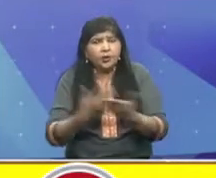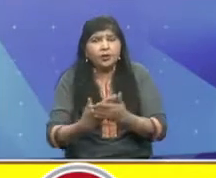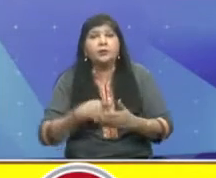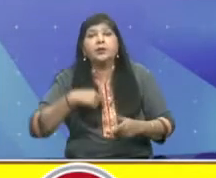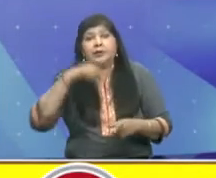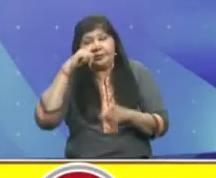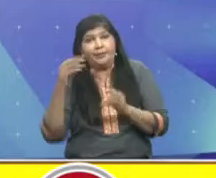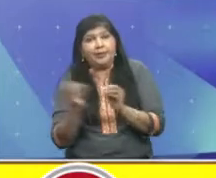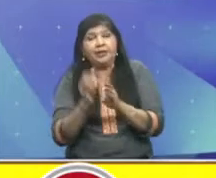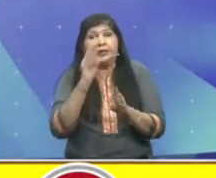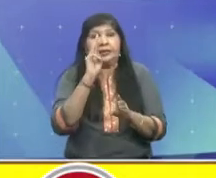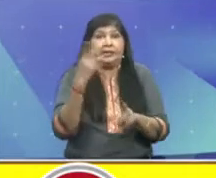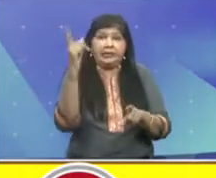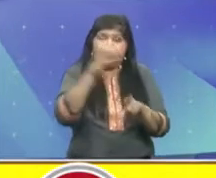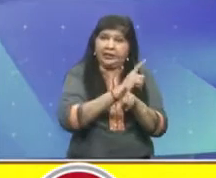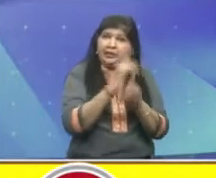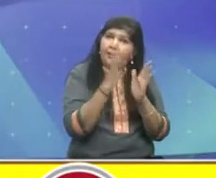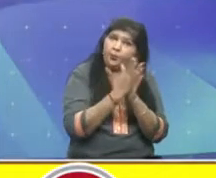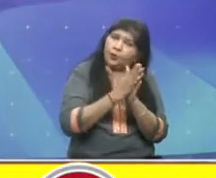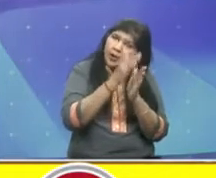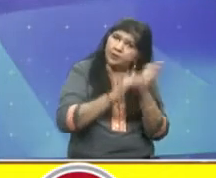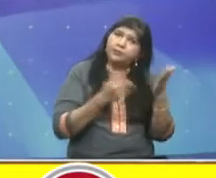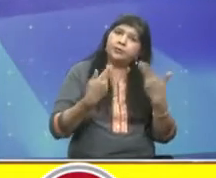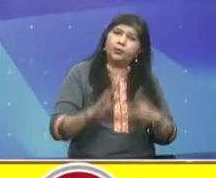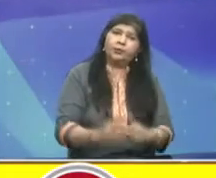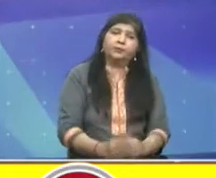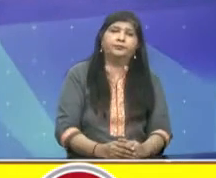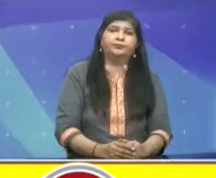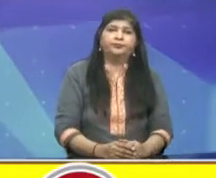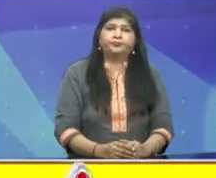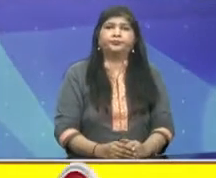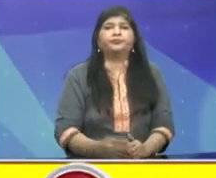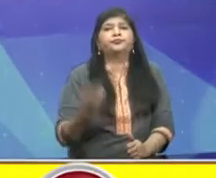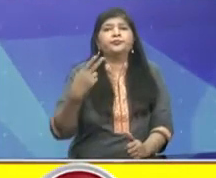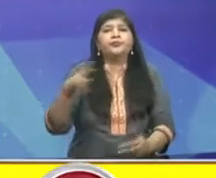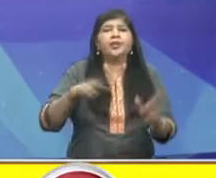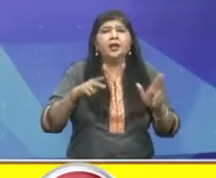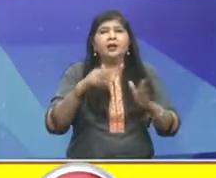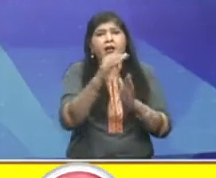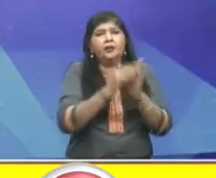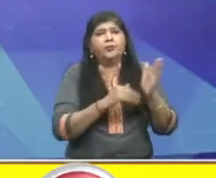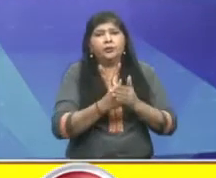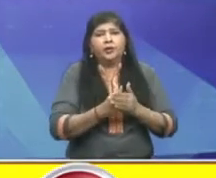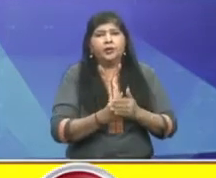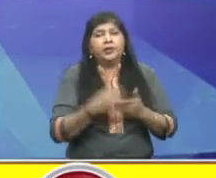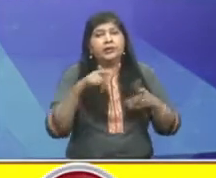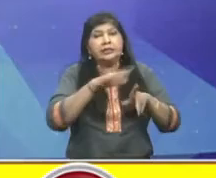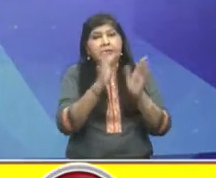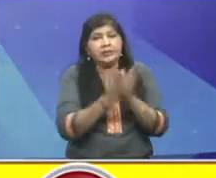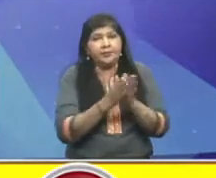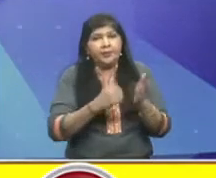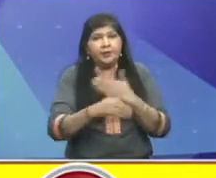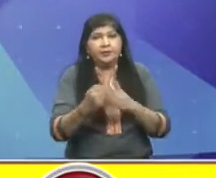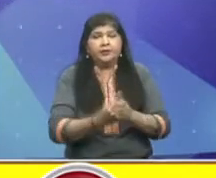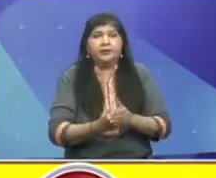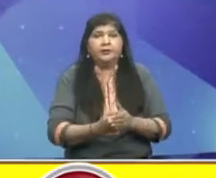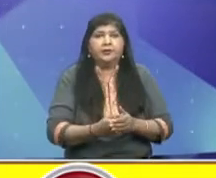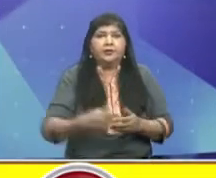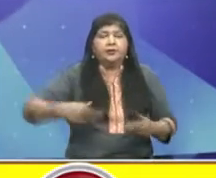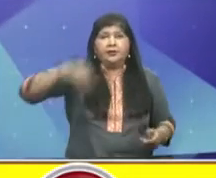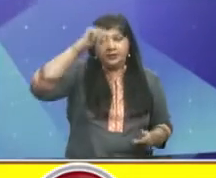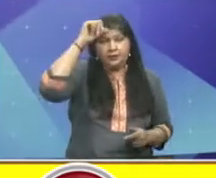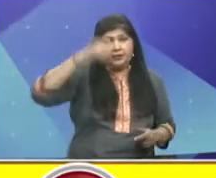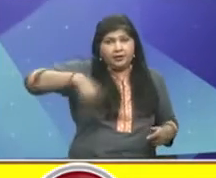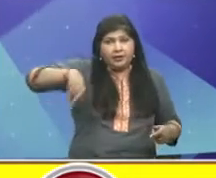में 3 दिनों के महोत्सव का आयोजन किया गया। अलग अलग कालखंड में इन सभी की देश की